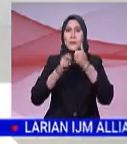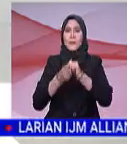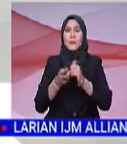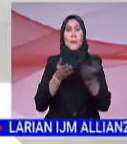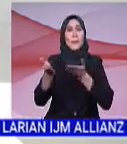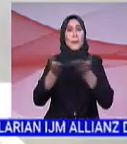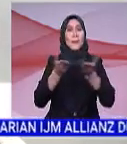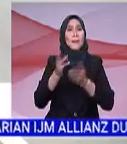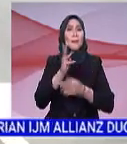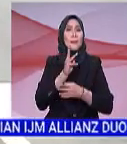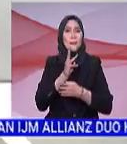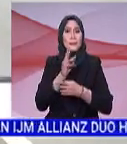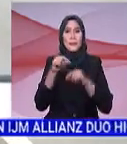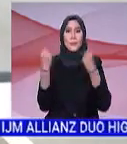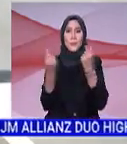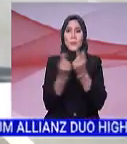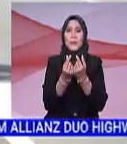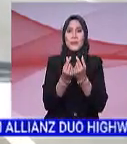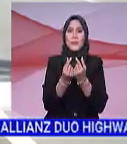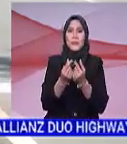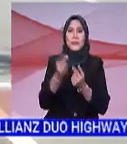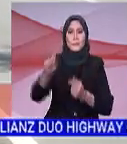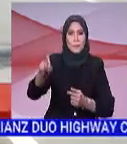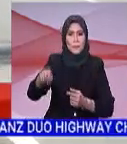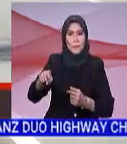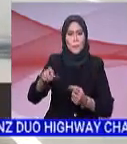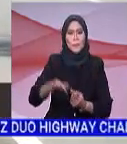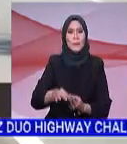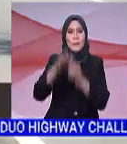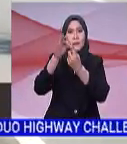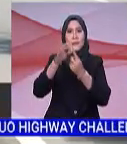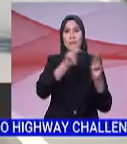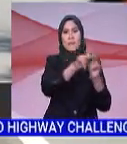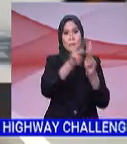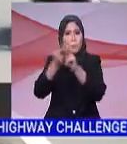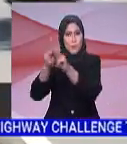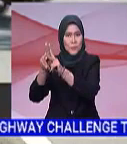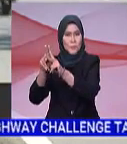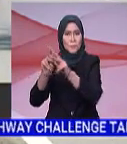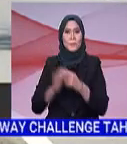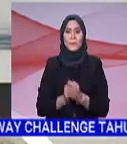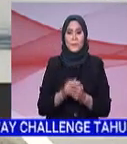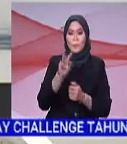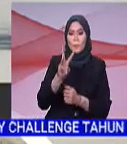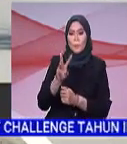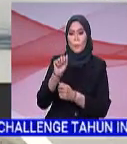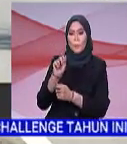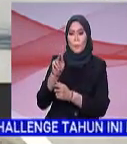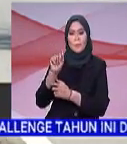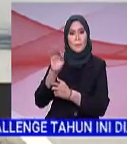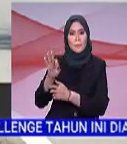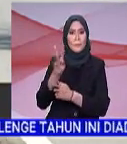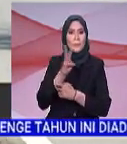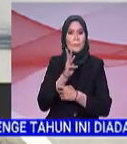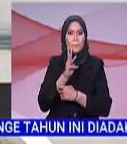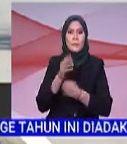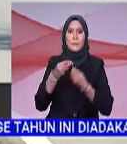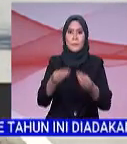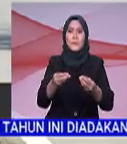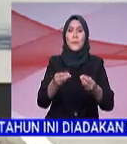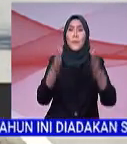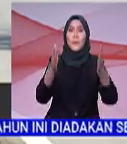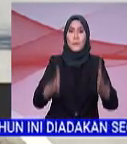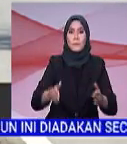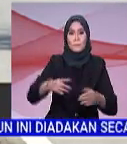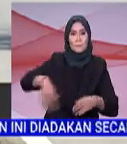matanair kepada golongan yang memerlukan khususnya di kawasan 2 Bandar wakaf saya juga menjadikan ruang kepada orang